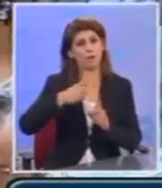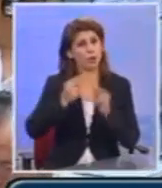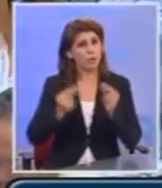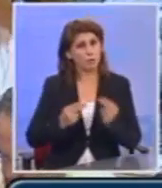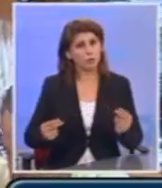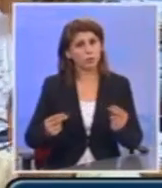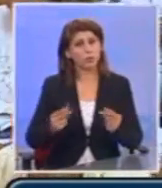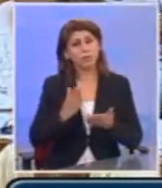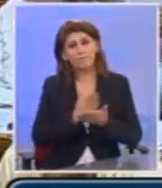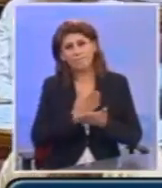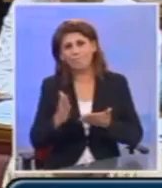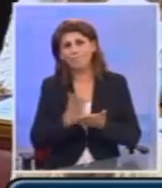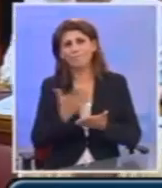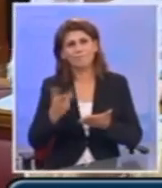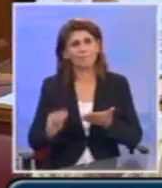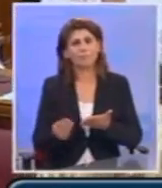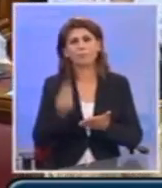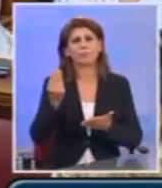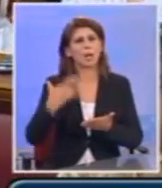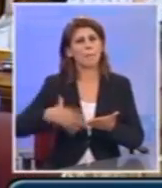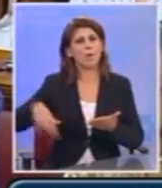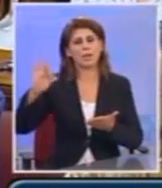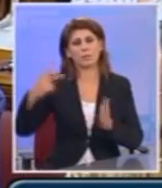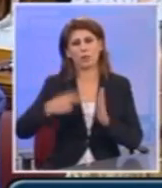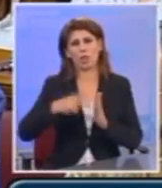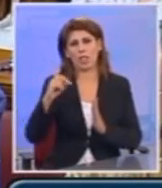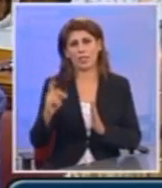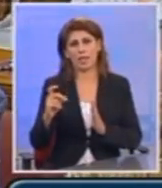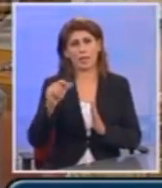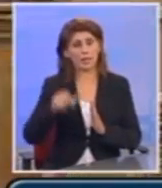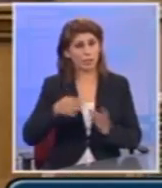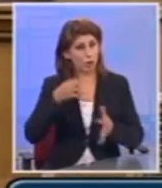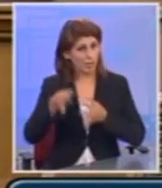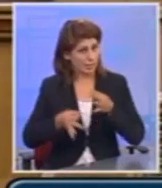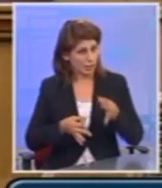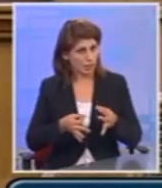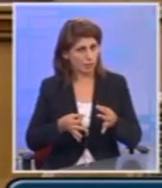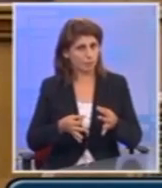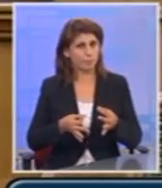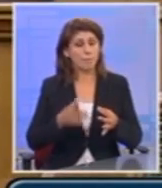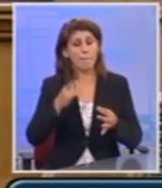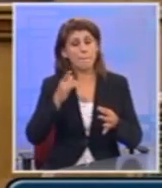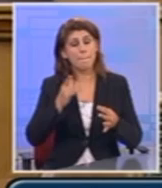των αρσιμο ήττον που έχουν τεθεί από το 2010 και αυτό εξηγεί